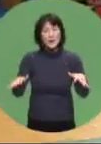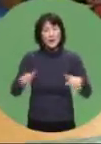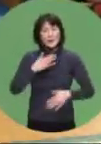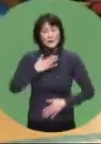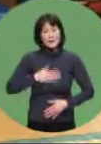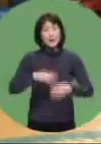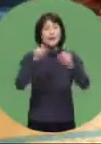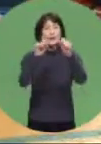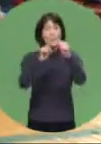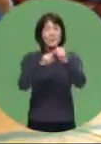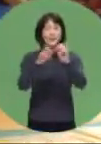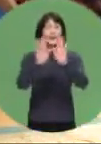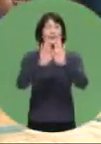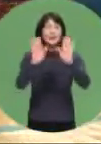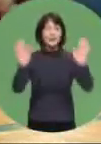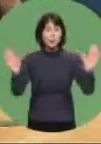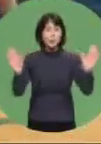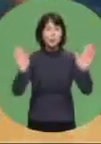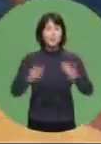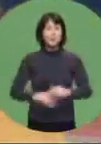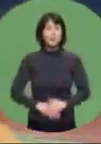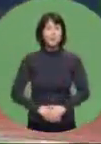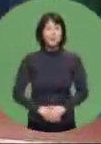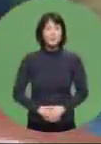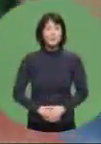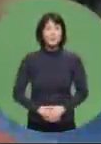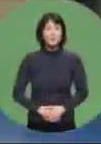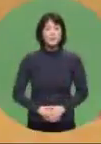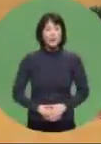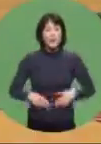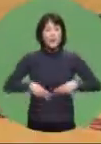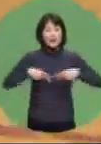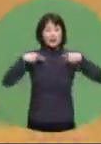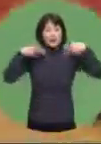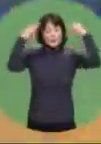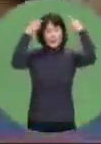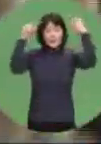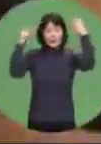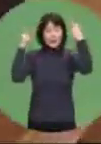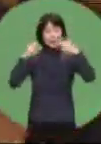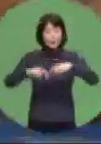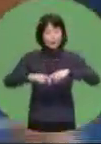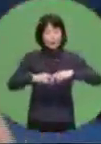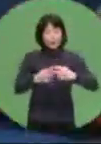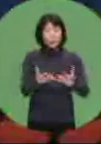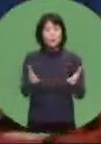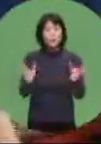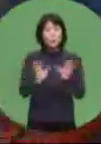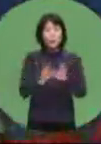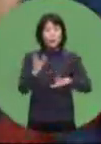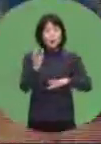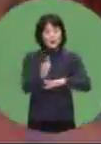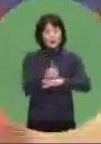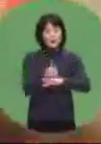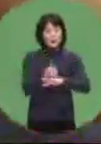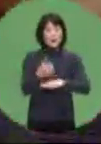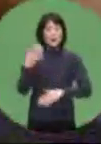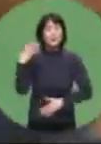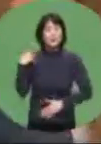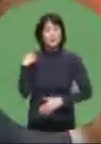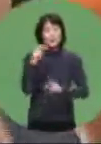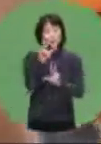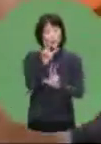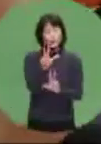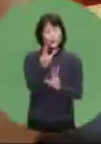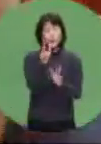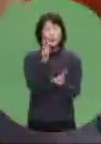ればと開催された今回のイベント、手塚山大学レスリング部現役選手によるルール解説